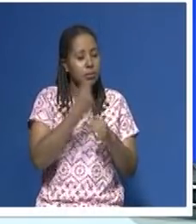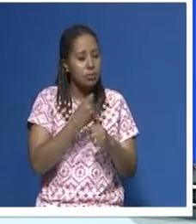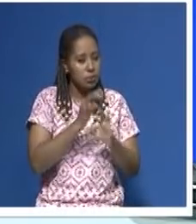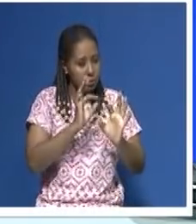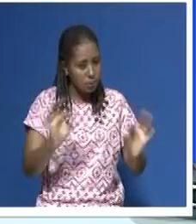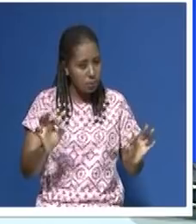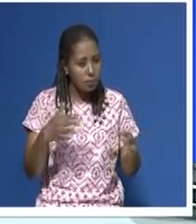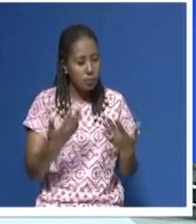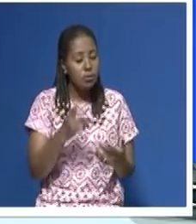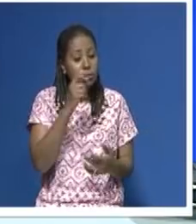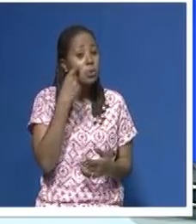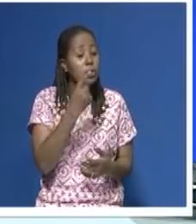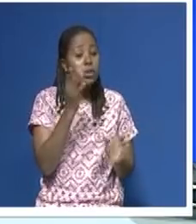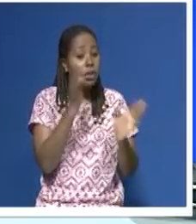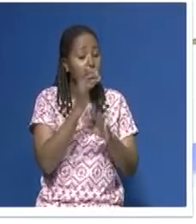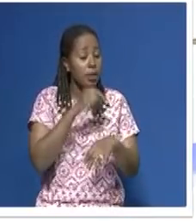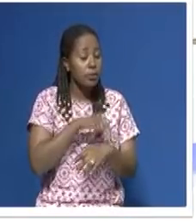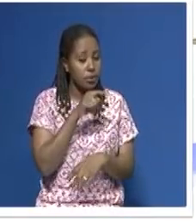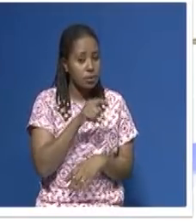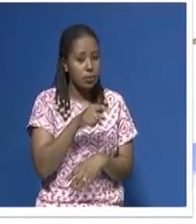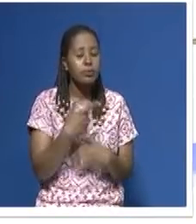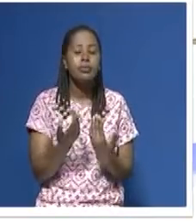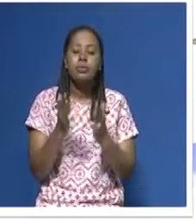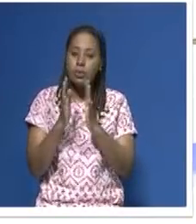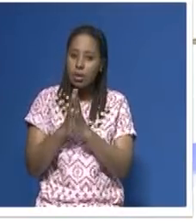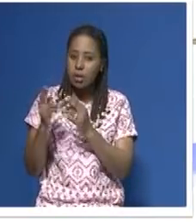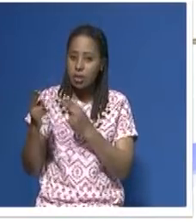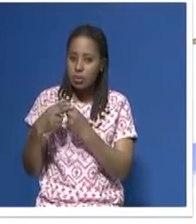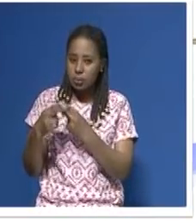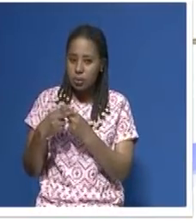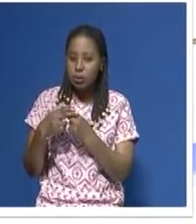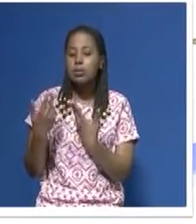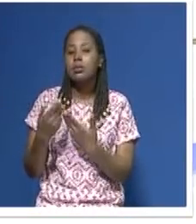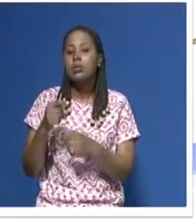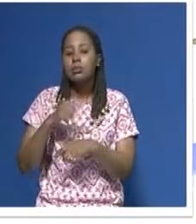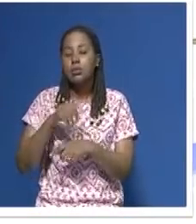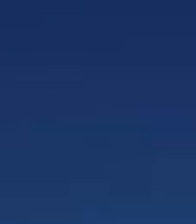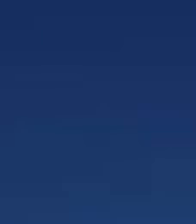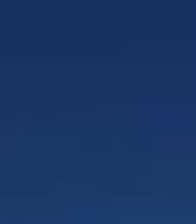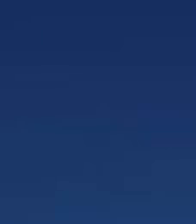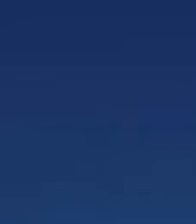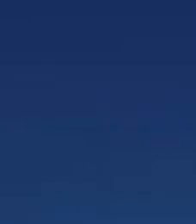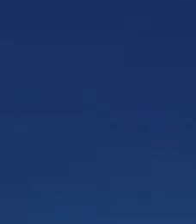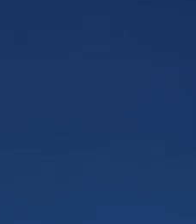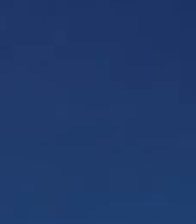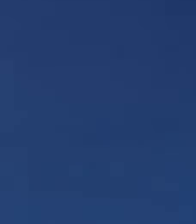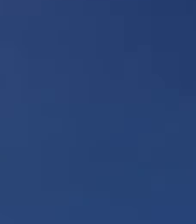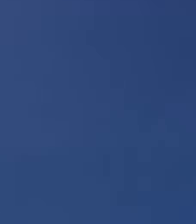mtu anakuwa haonyeshi dalili kwa kipindi hicho. Shukrani sana Dr. Haonga kwa kuwa nasi hapa studio. Asante sana.